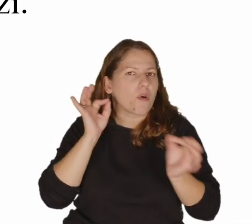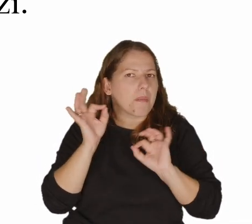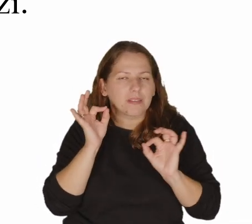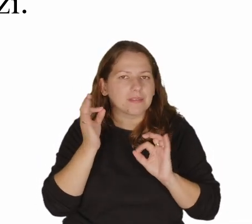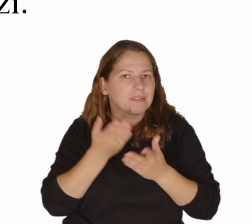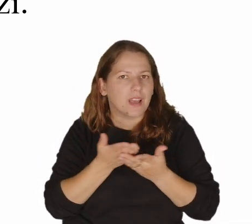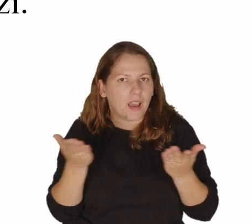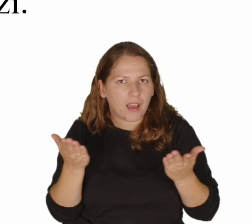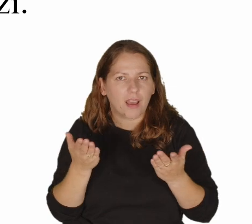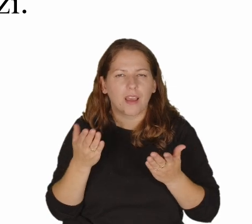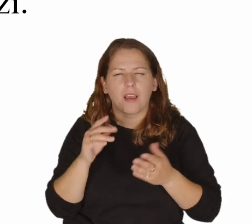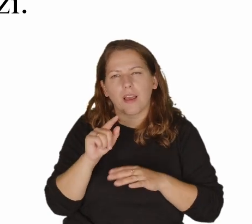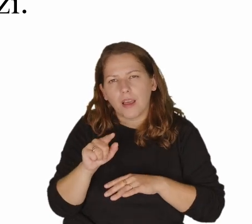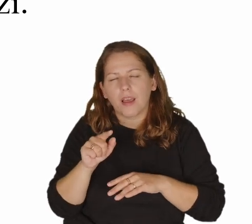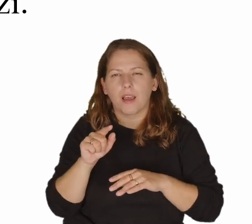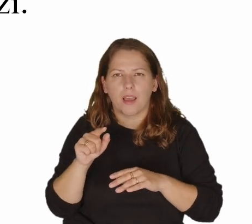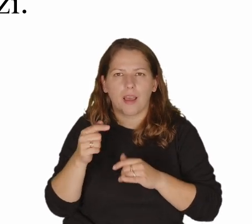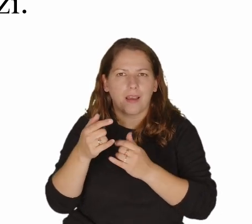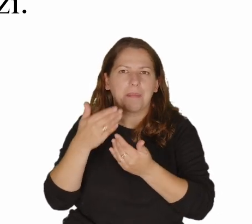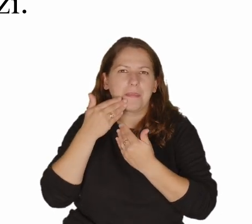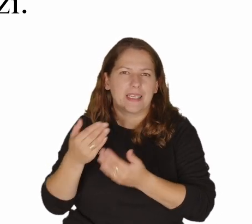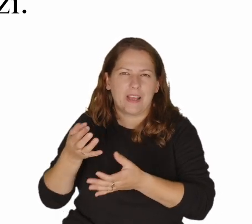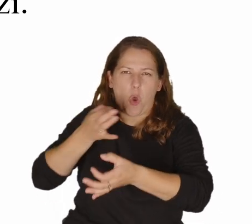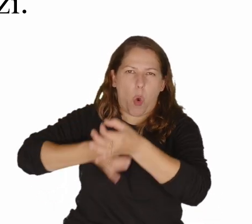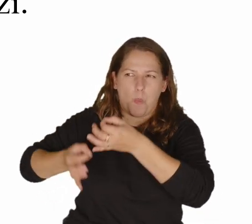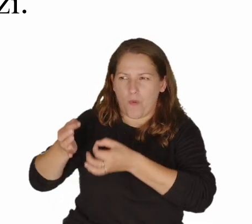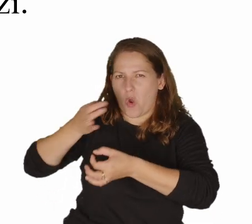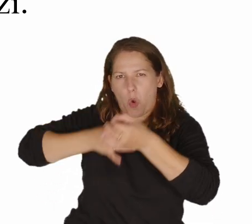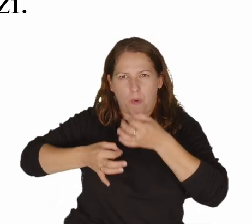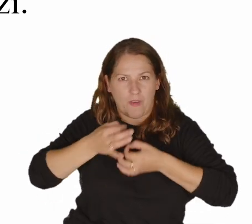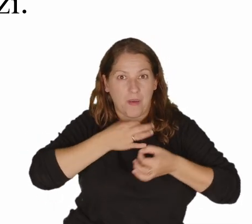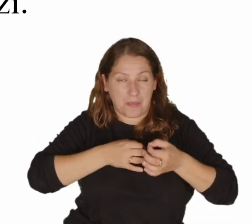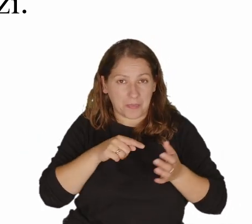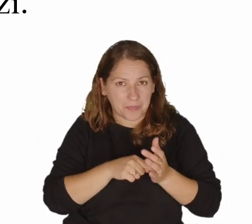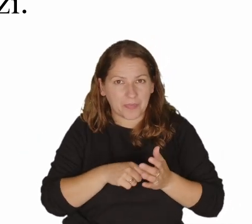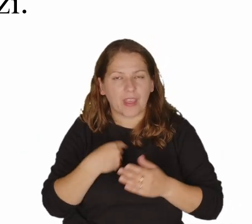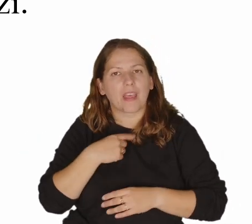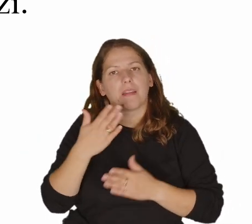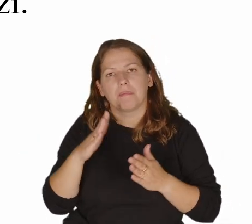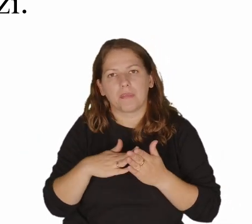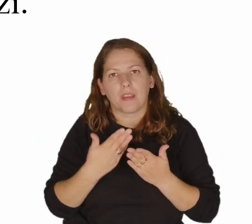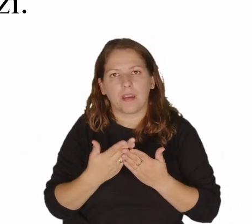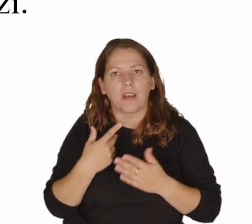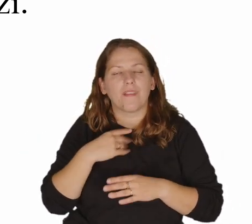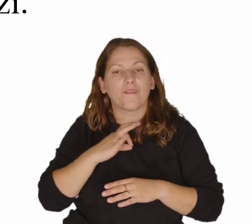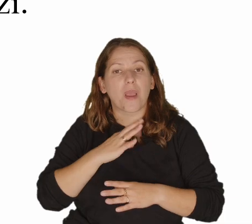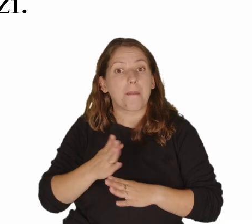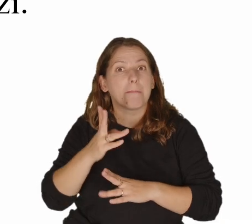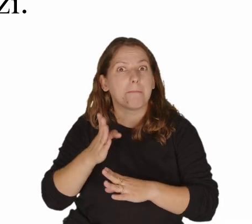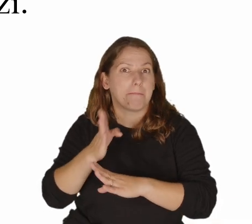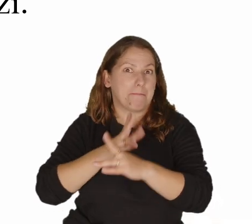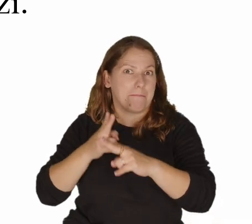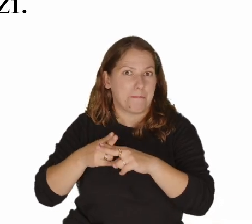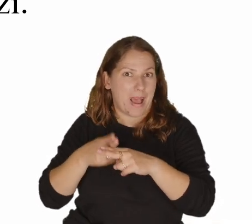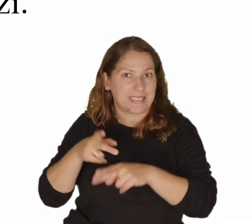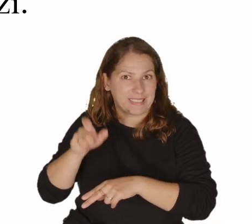informacjach powiedzmy z drugiej i z trzeciej ręki. To znaczy w tym sensie, że będę mówił Państwu o rzeczach, których nauczyłem się od swoich pacjentów czy